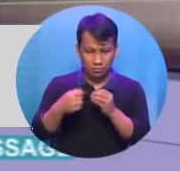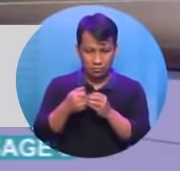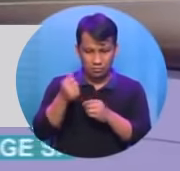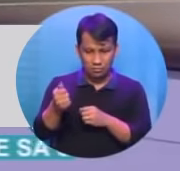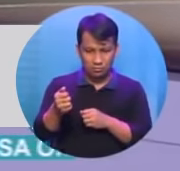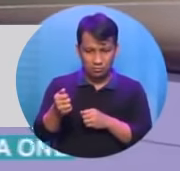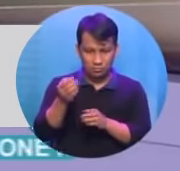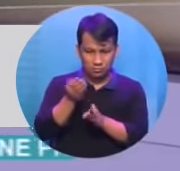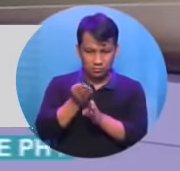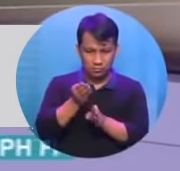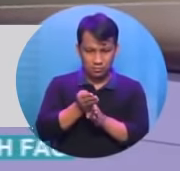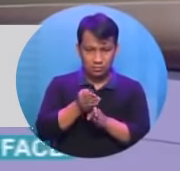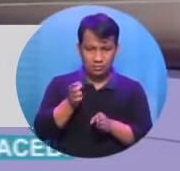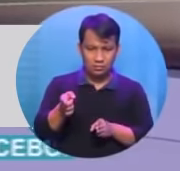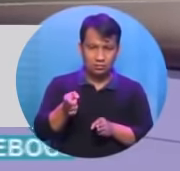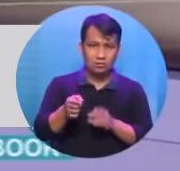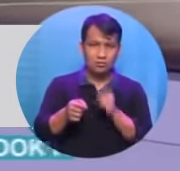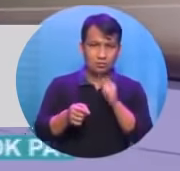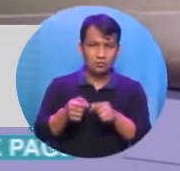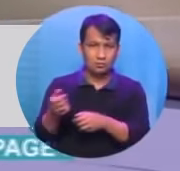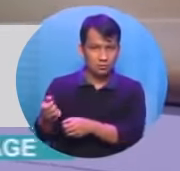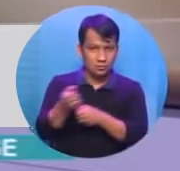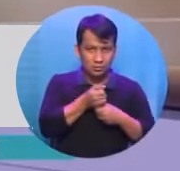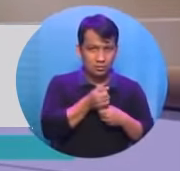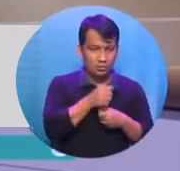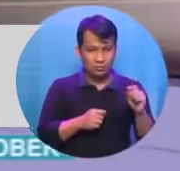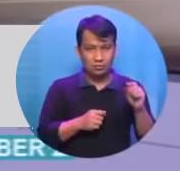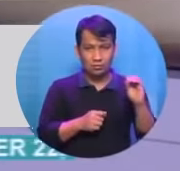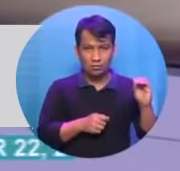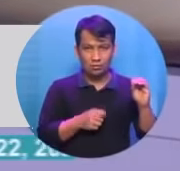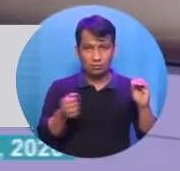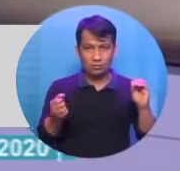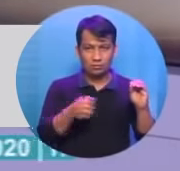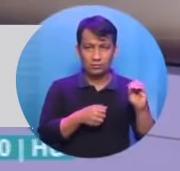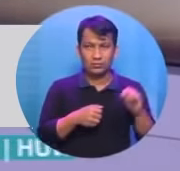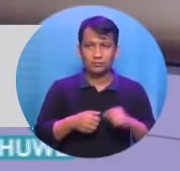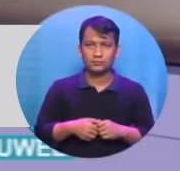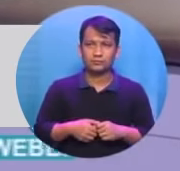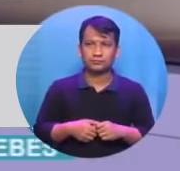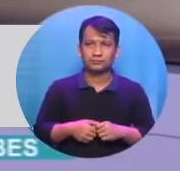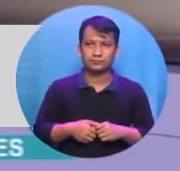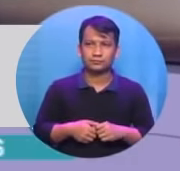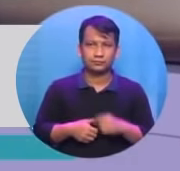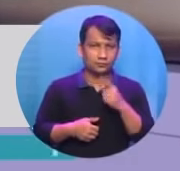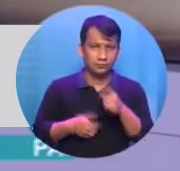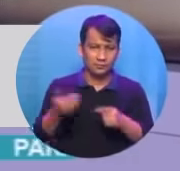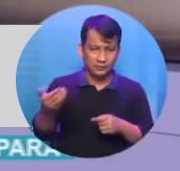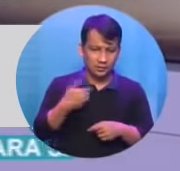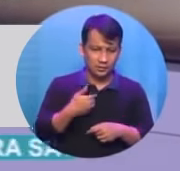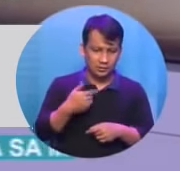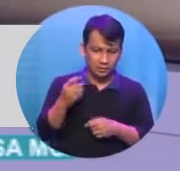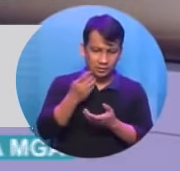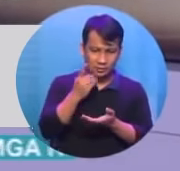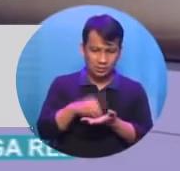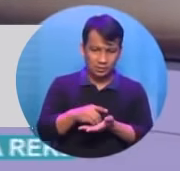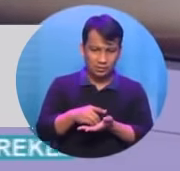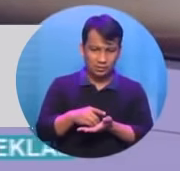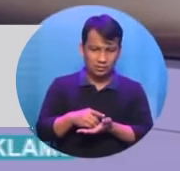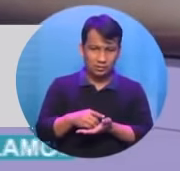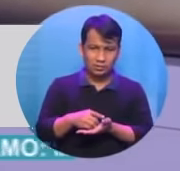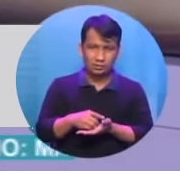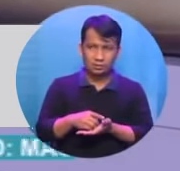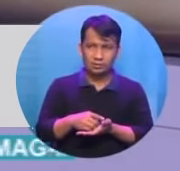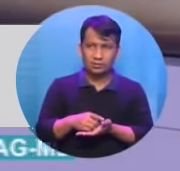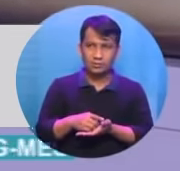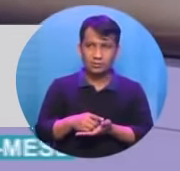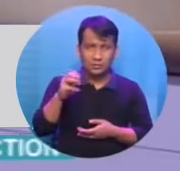yung bus, yung unit, iyon yung hilain ng LTO. Ganito po, papuntahin mo sa akin, dalhin niya yung lahat ng mga documents. Anda dito ba siya o